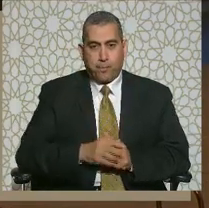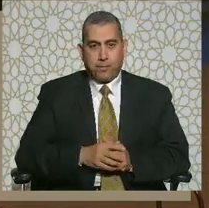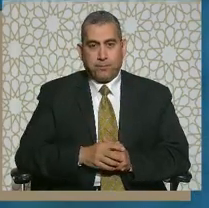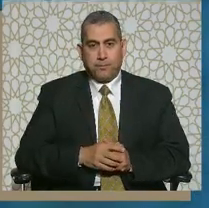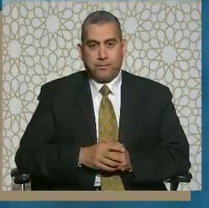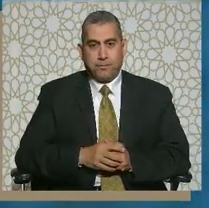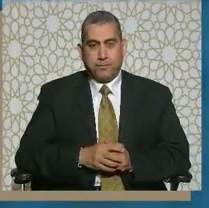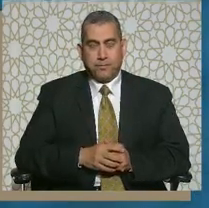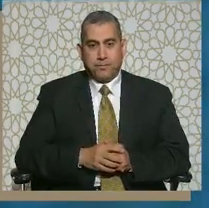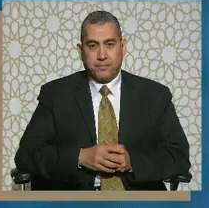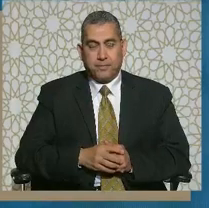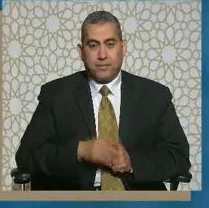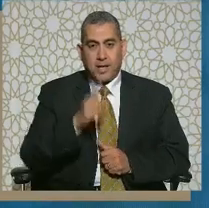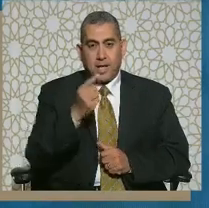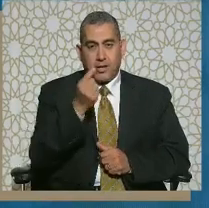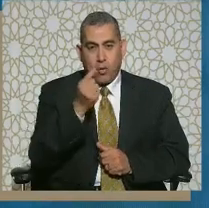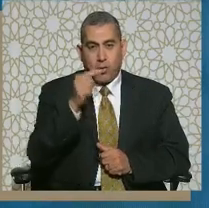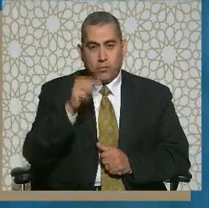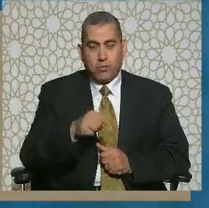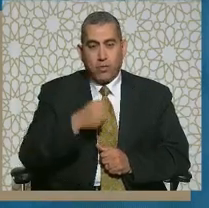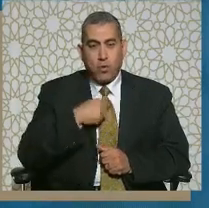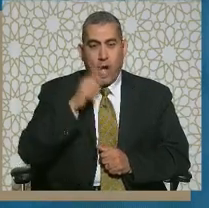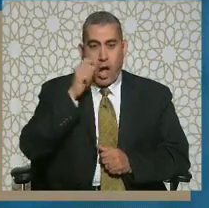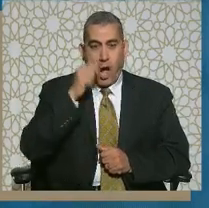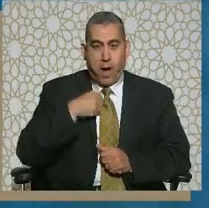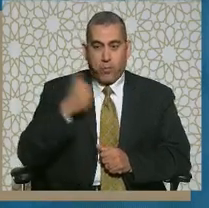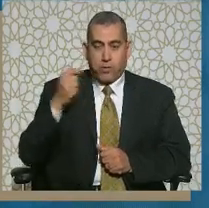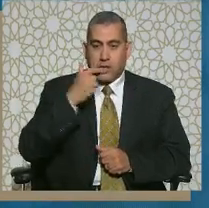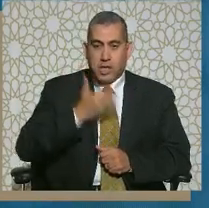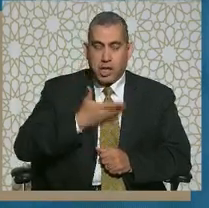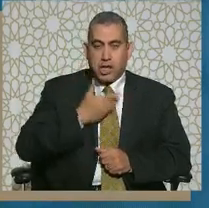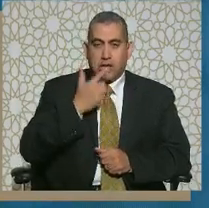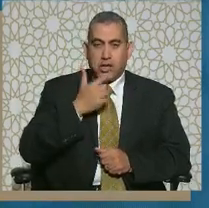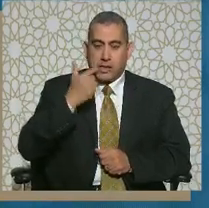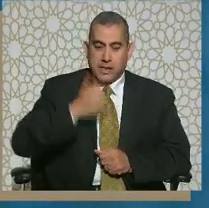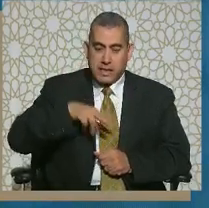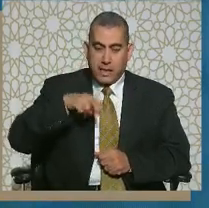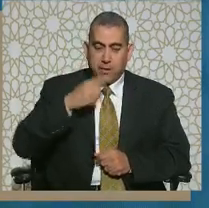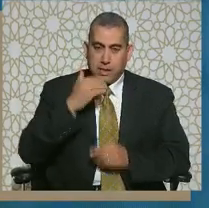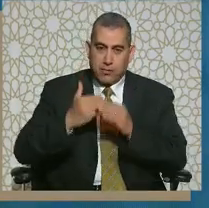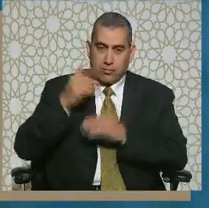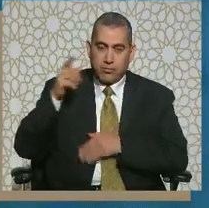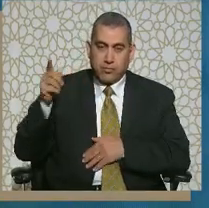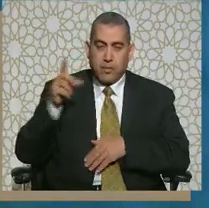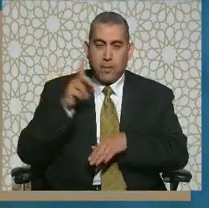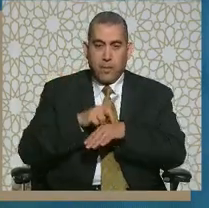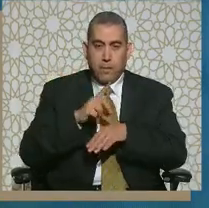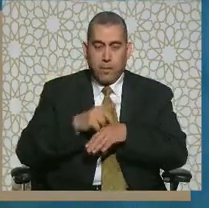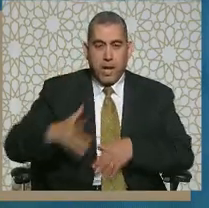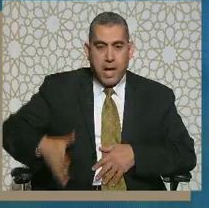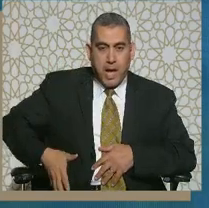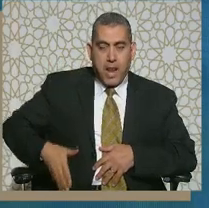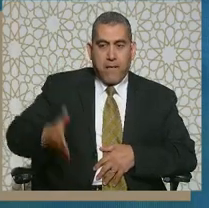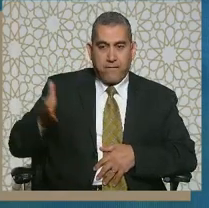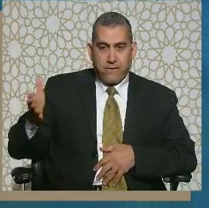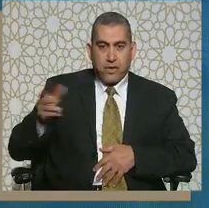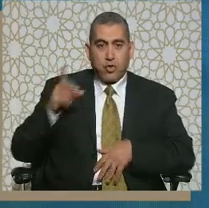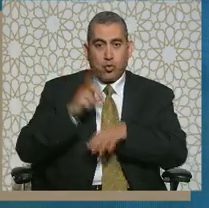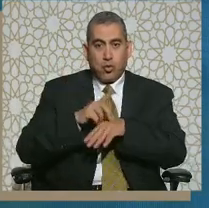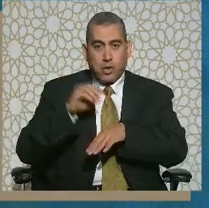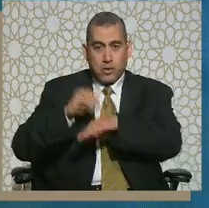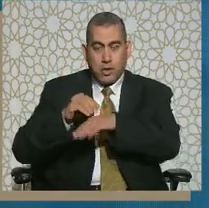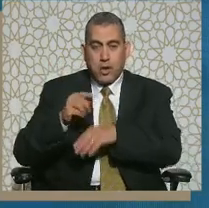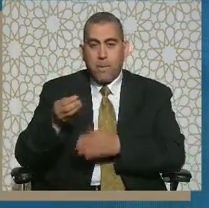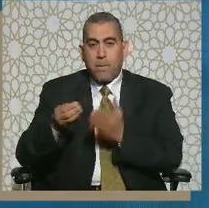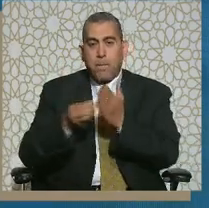وبركاته لو سمحت والدي سنه كبير عد 80 سنه مريض كلا وكده ف الدكاتره قالله